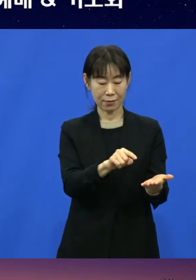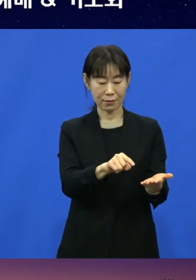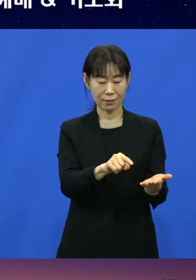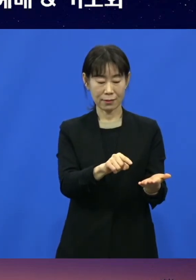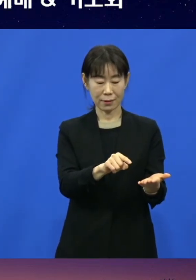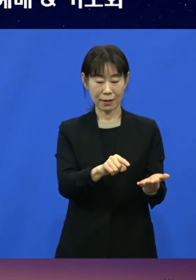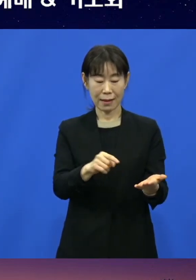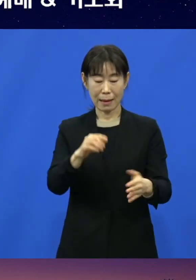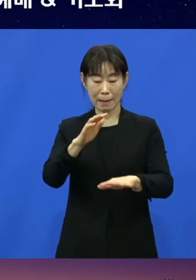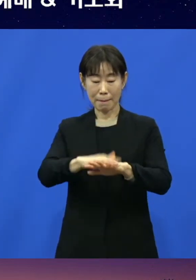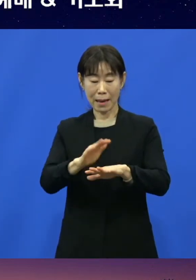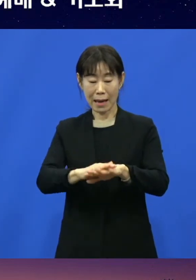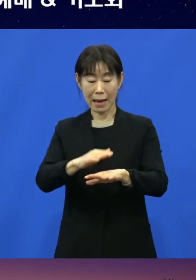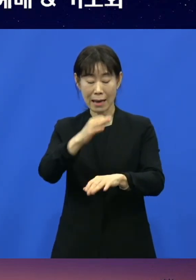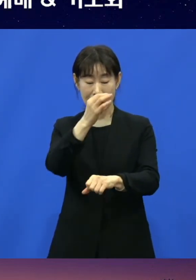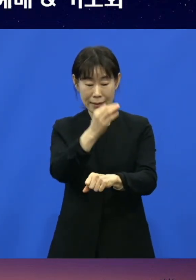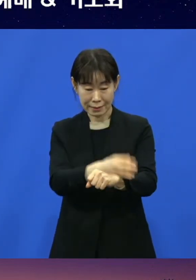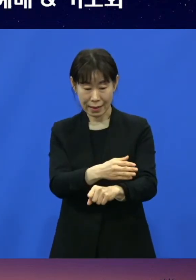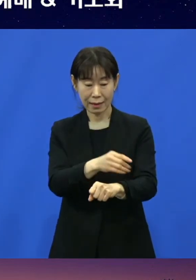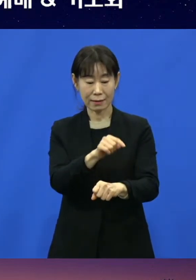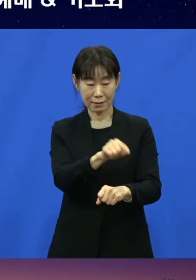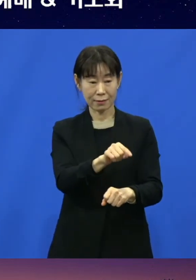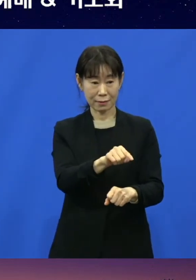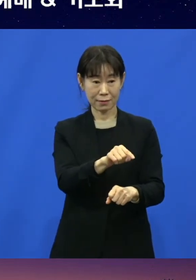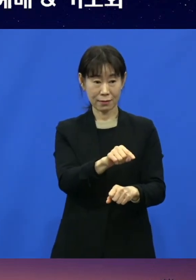않는 가치를 발견했기 때문에.